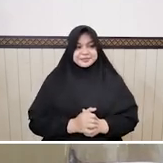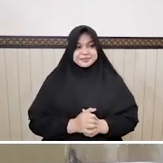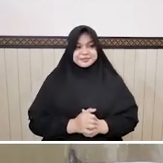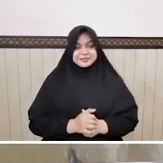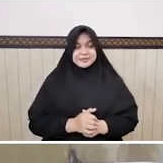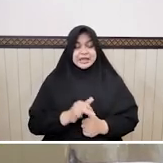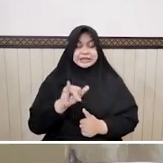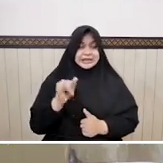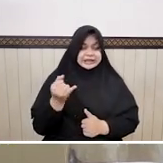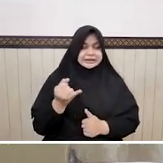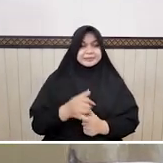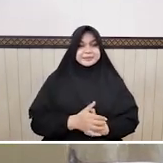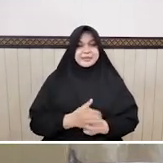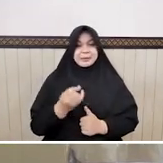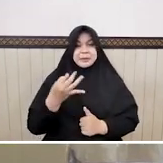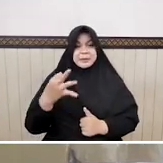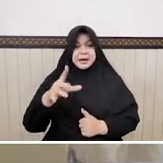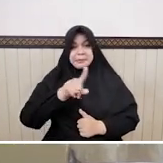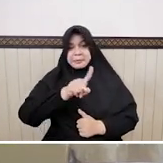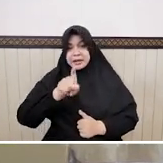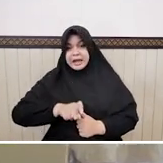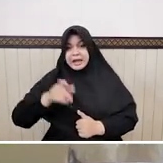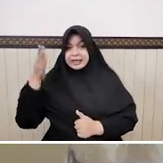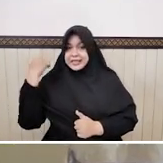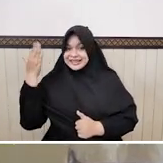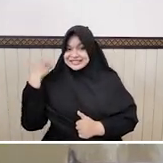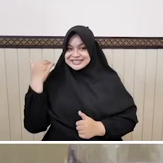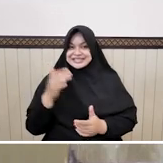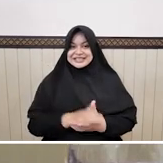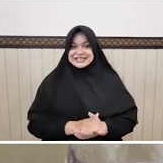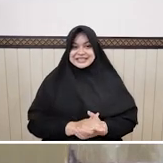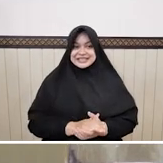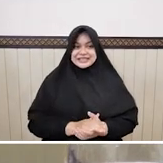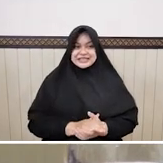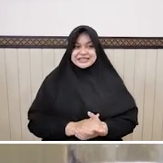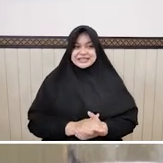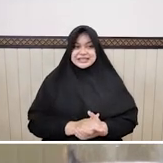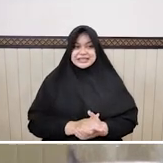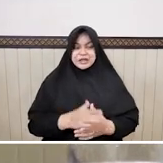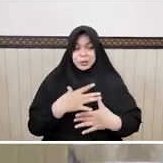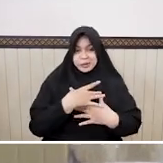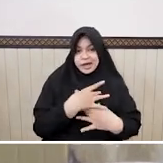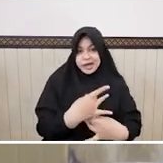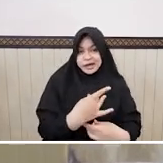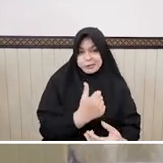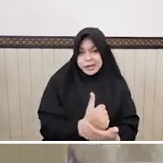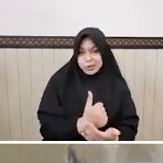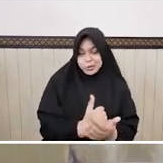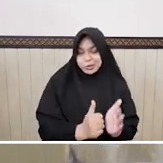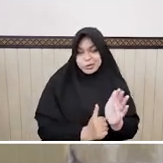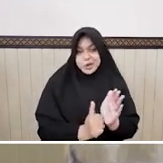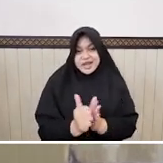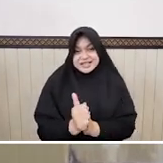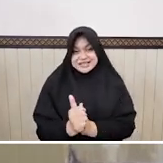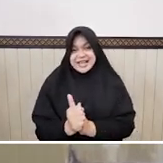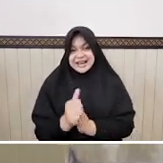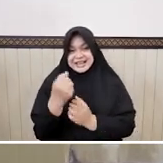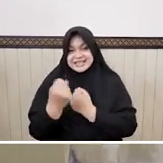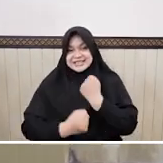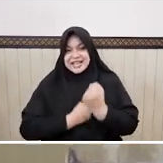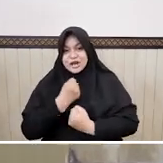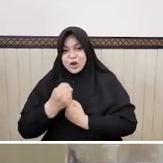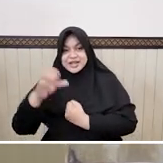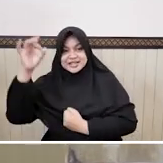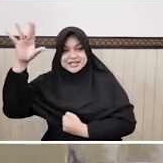jadi beberapa pertanyaan tadi ah ah sungguh sangat menarik juga untuk event atau acara yang diselenggarakan